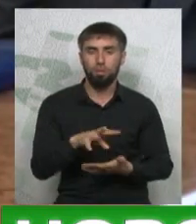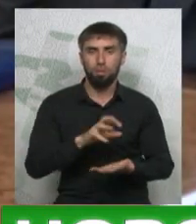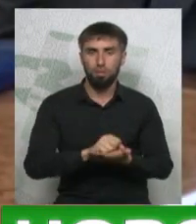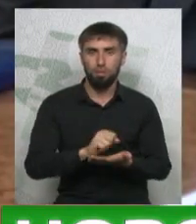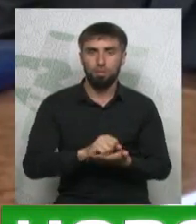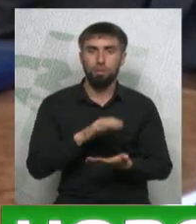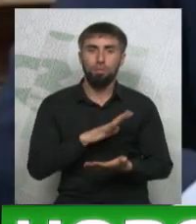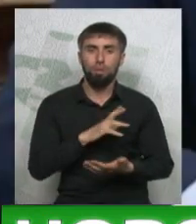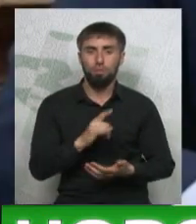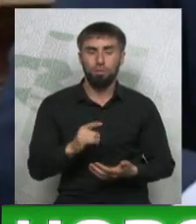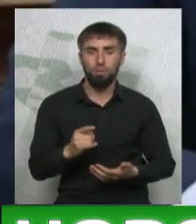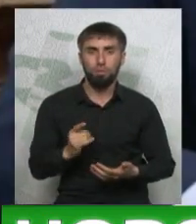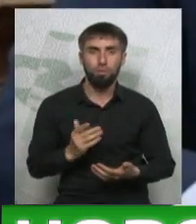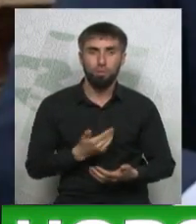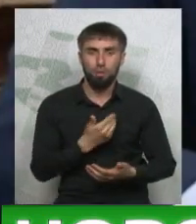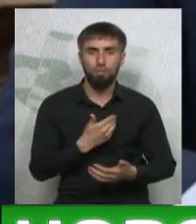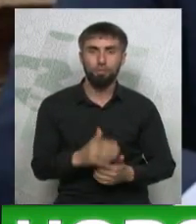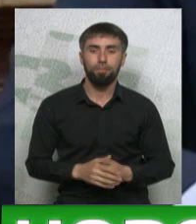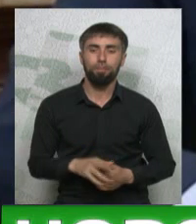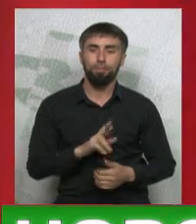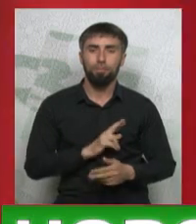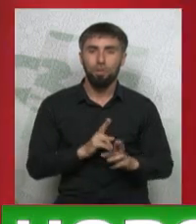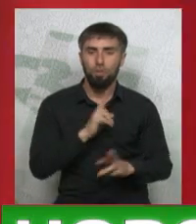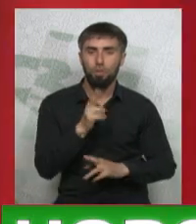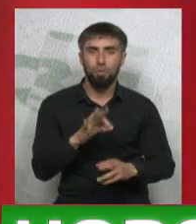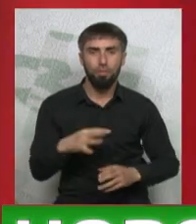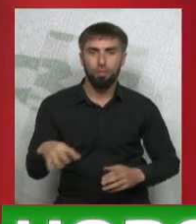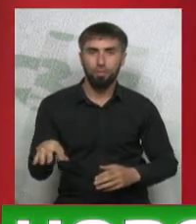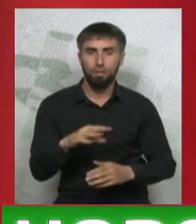заняться. Было бы желание. Я обращаюсь ко всем